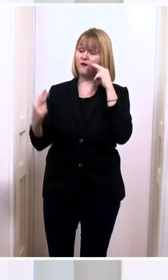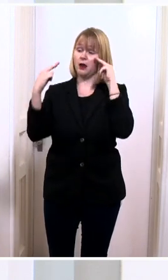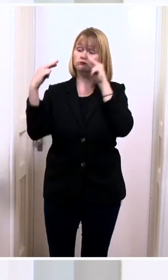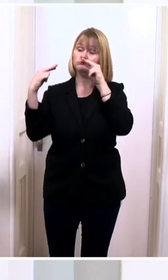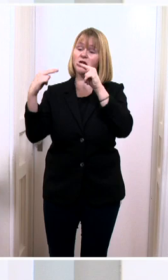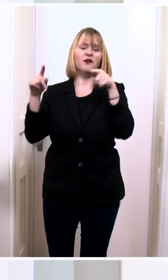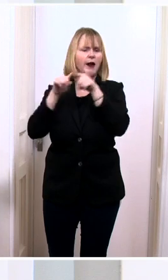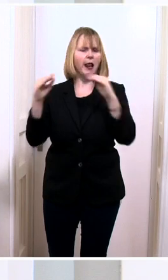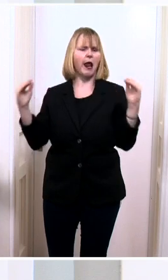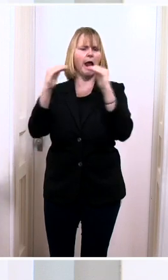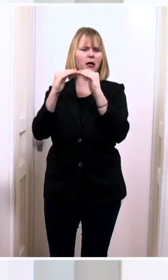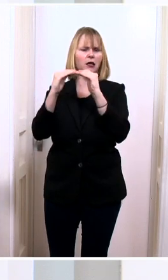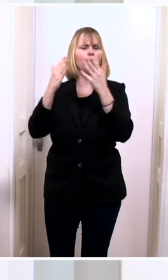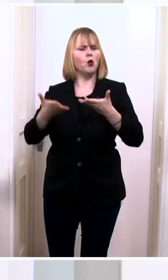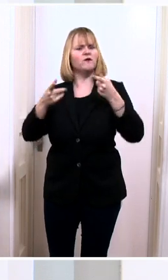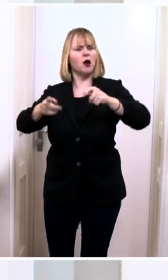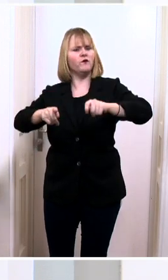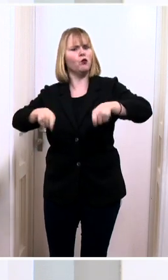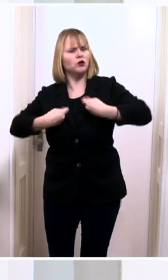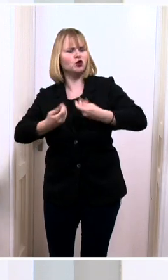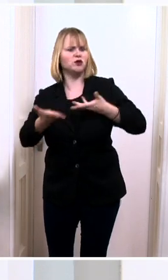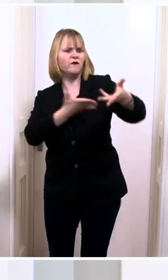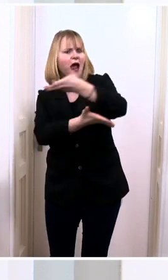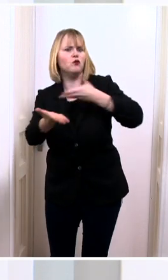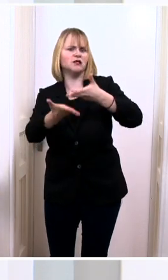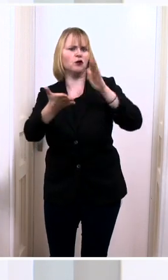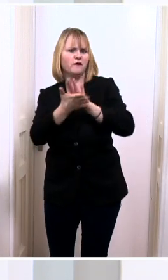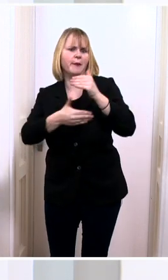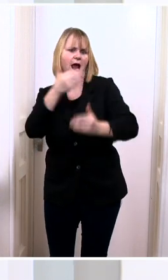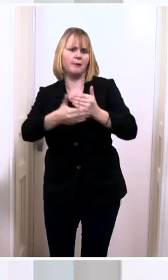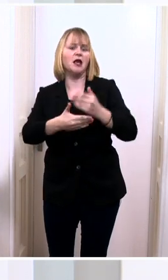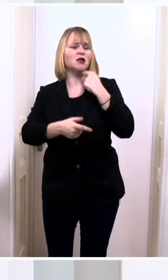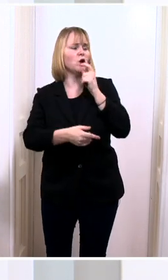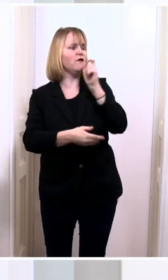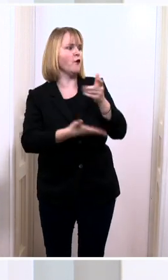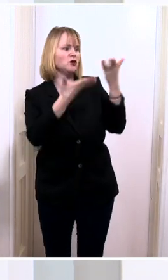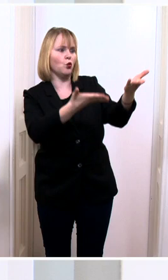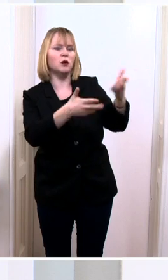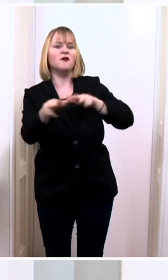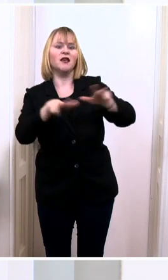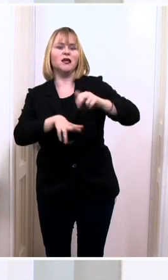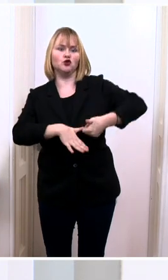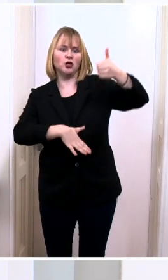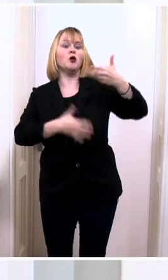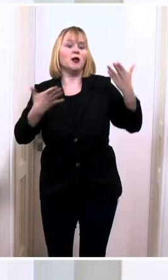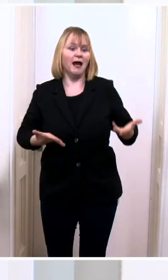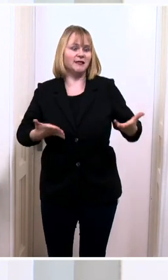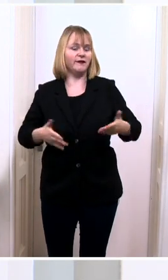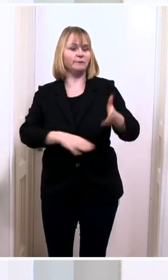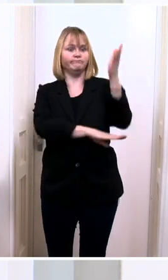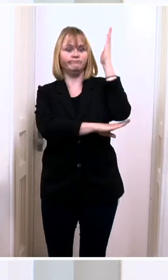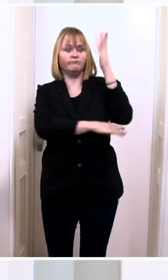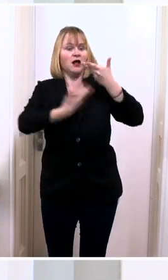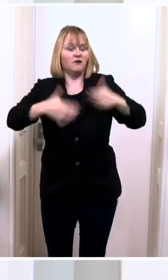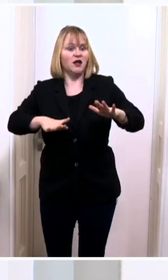gleichen Strick ziehen. Ich gebe nun zurück an den Regierungschef. Besten Dank. Damit werden wir am Ende angelangt. Wir stehen